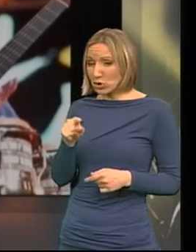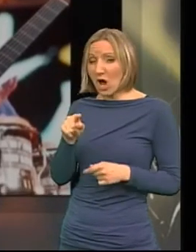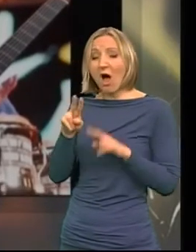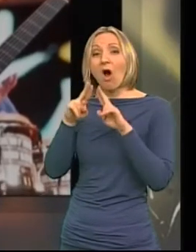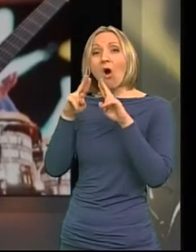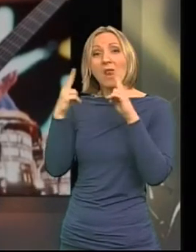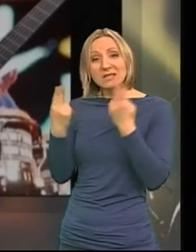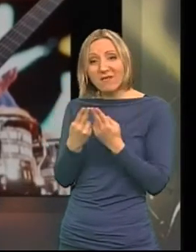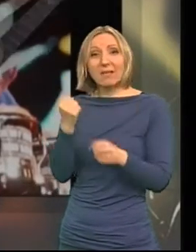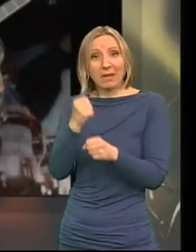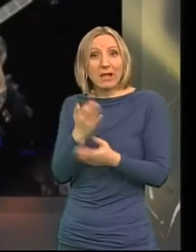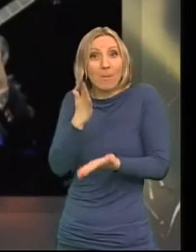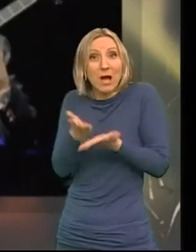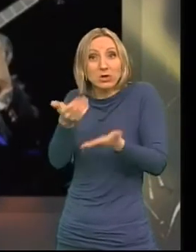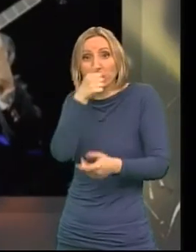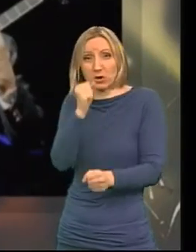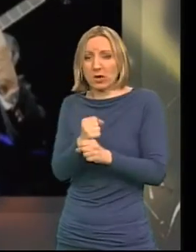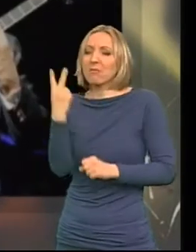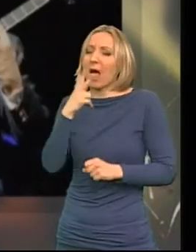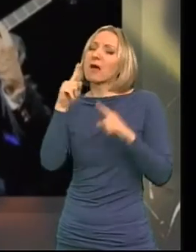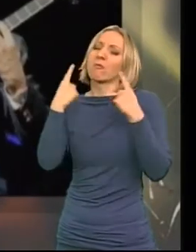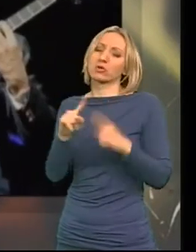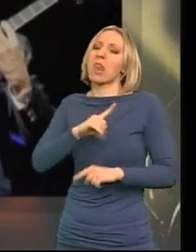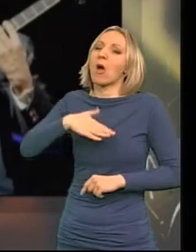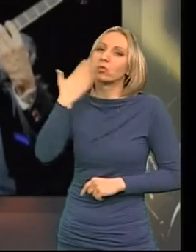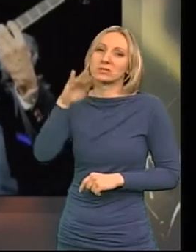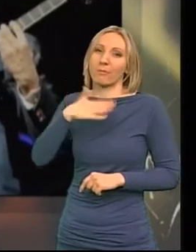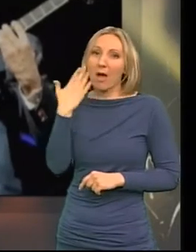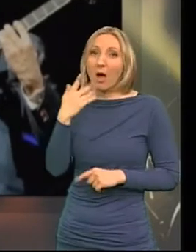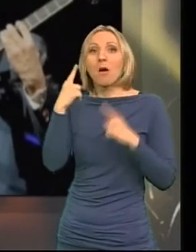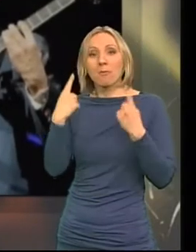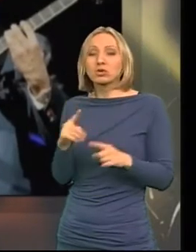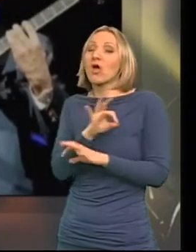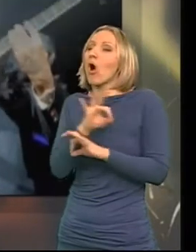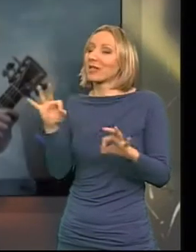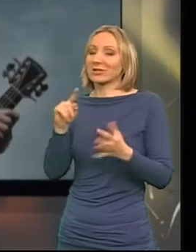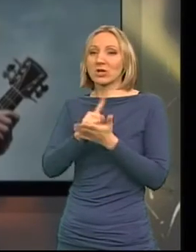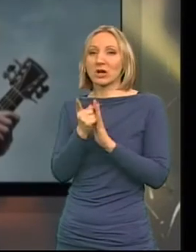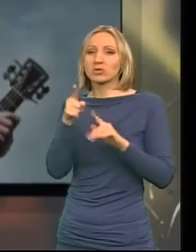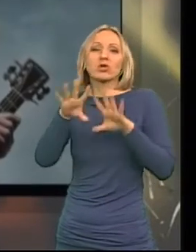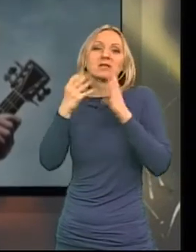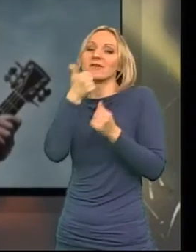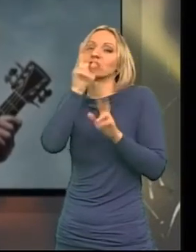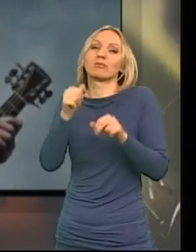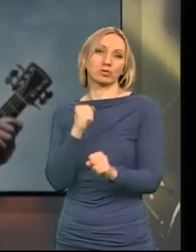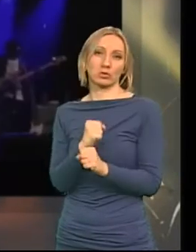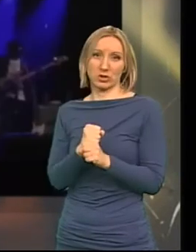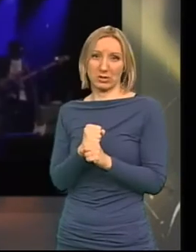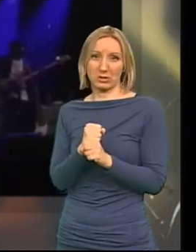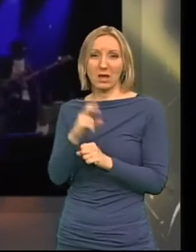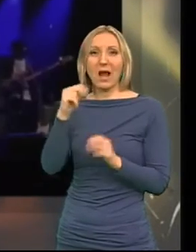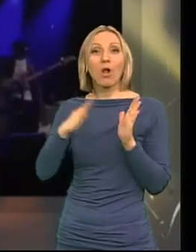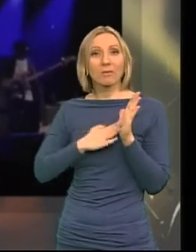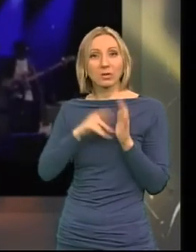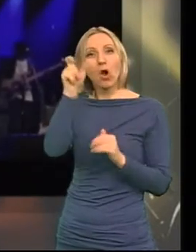radio upravo ono što radim. Naravno da postoje neuspesi, postoje i sjajni trenuci, ali to je sve što možete činiti. Raul